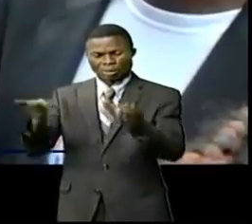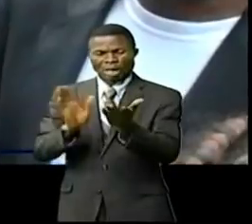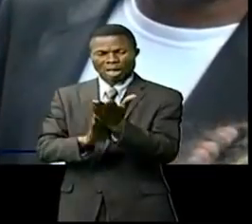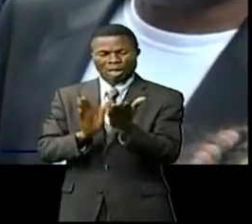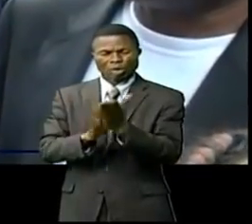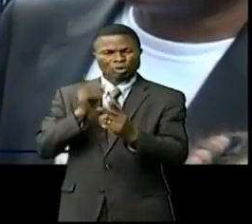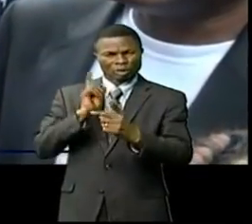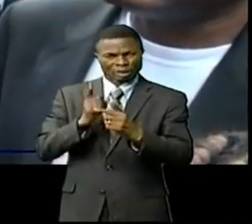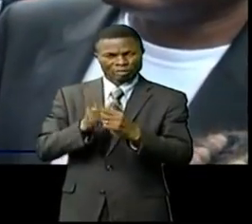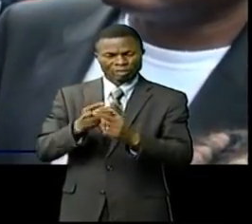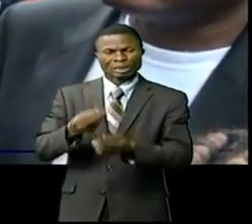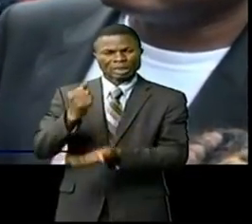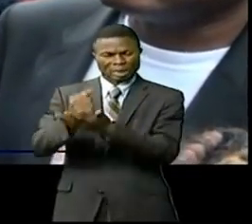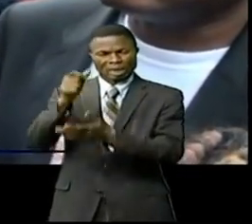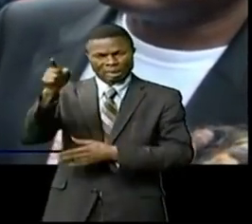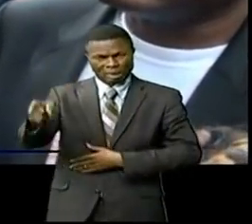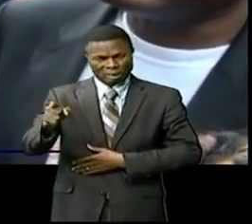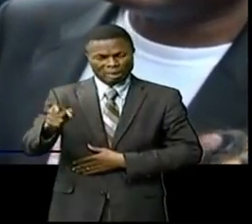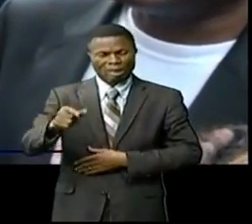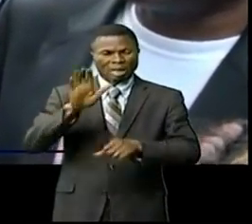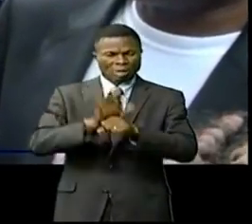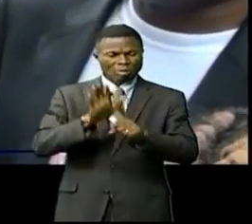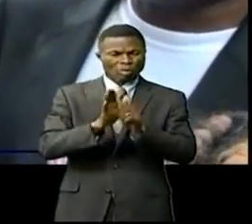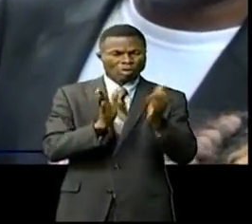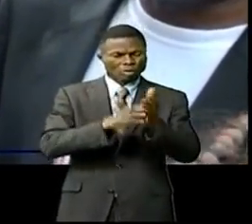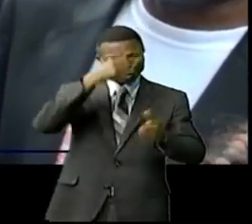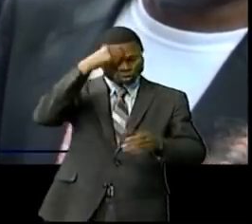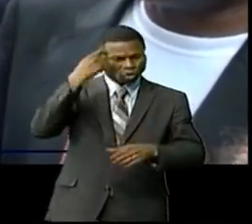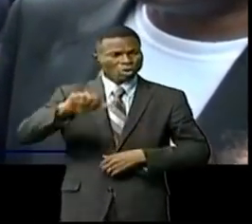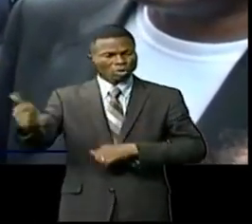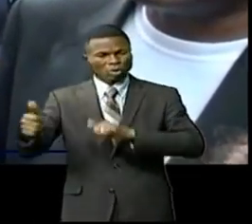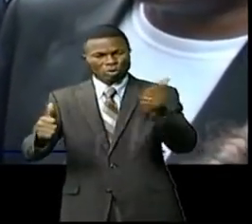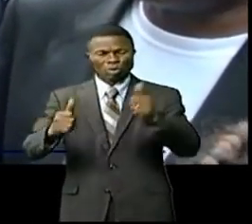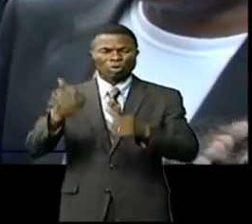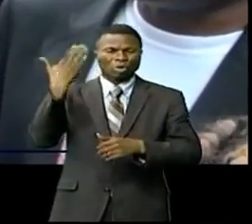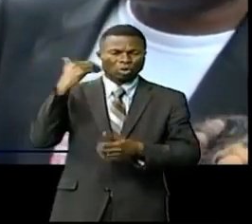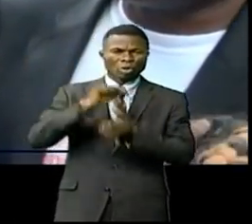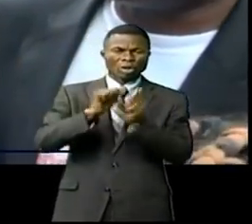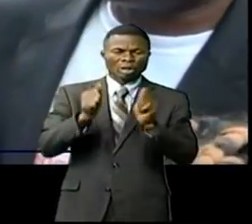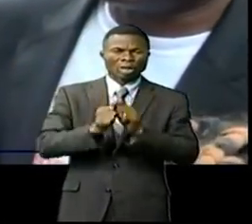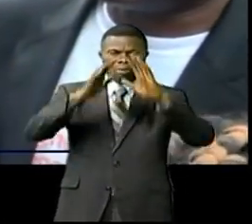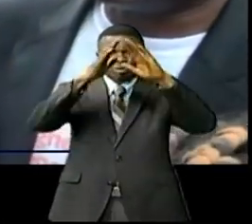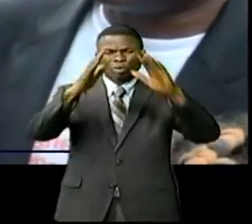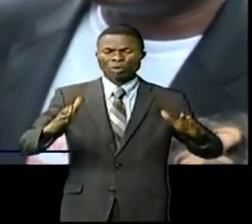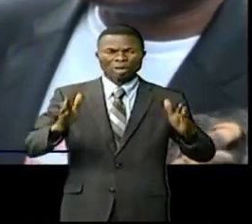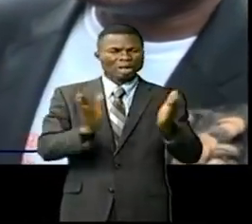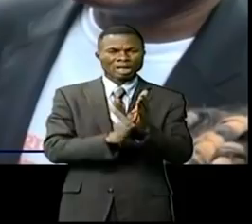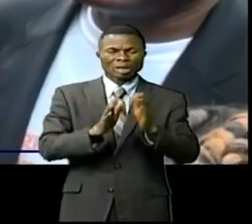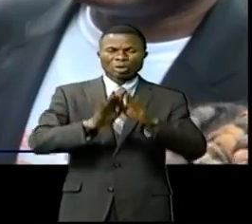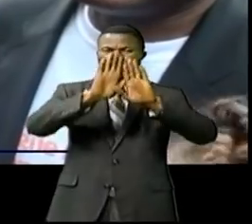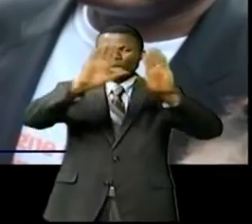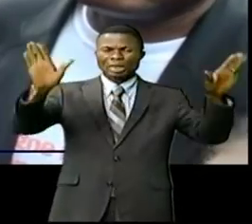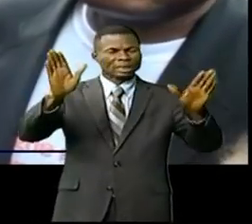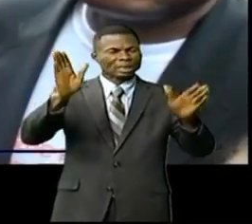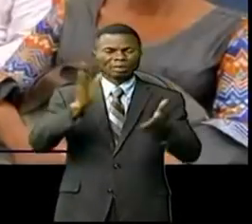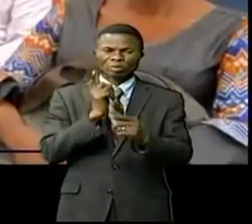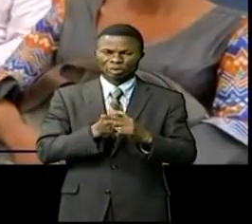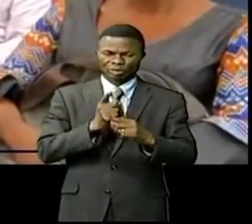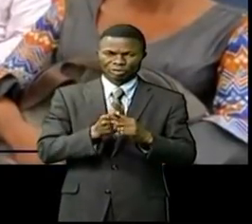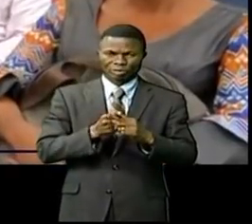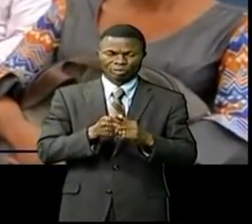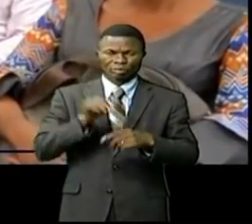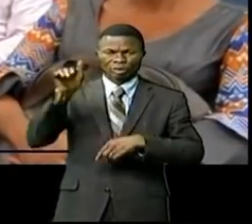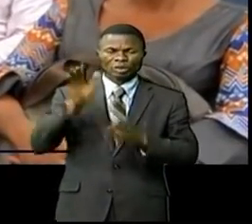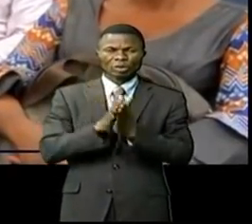et parmi les points qui souffrent de bancs, il y a Kisenso, il y a toutes les communes urbaines rurales qui posent ce problème. Le